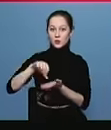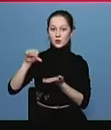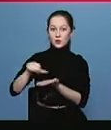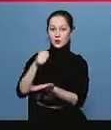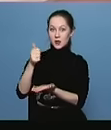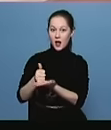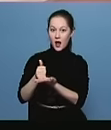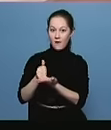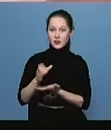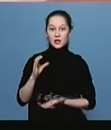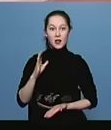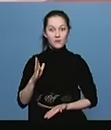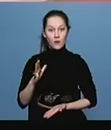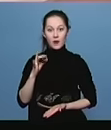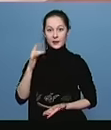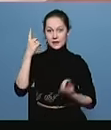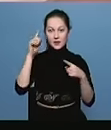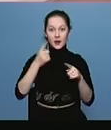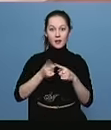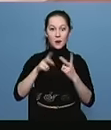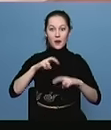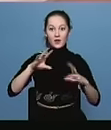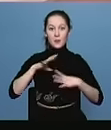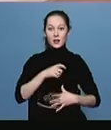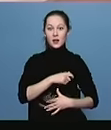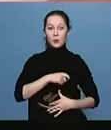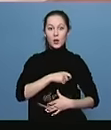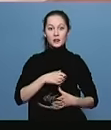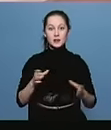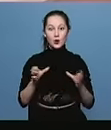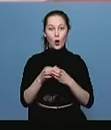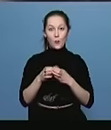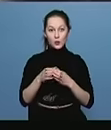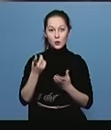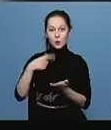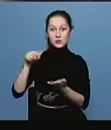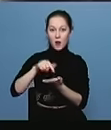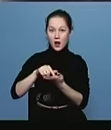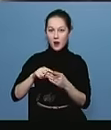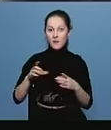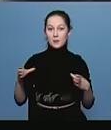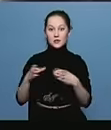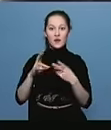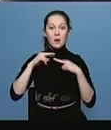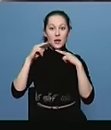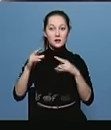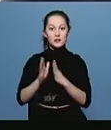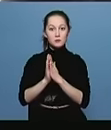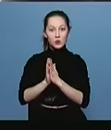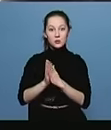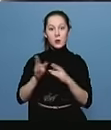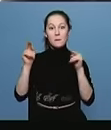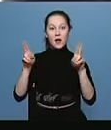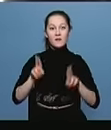Соловьева. Инициатором проверки стал новый депутатский корпус муниципального образования. Райсовет обратился с просьбой проверить